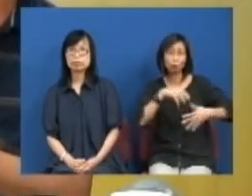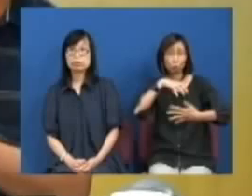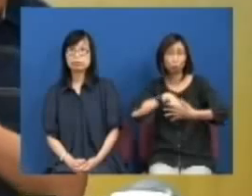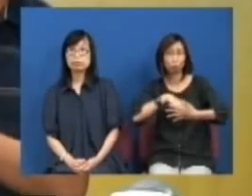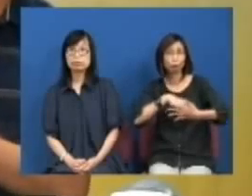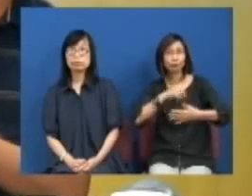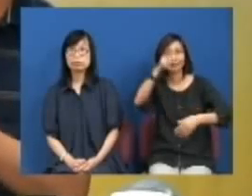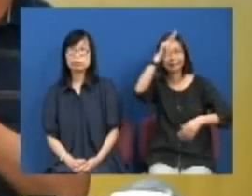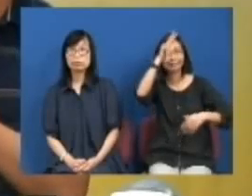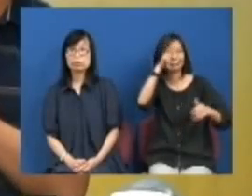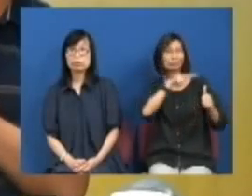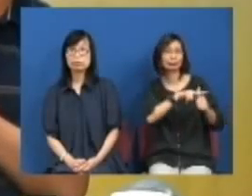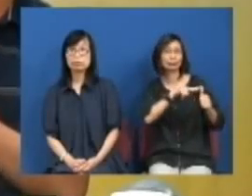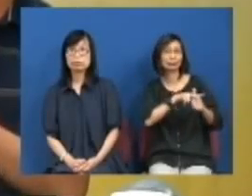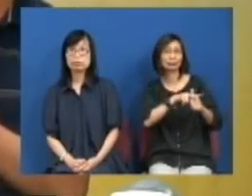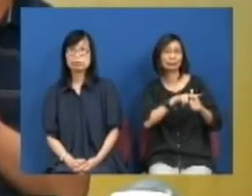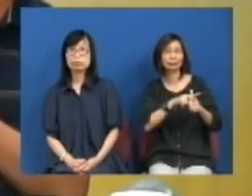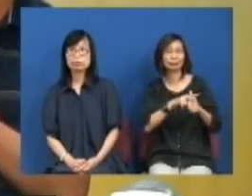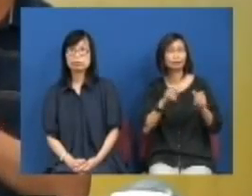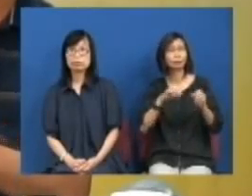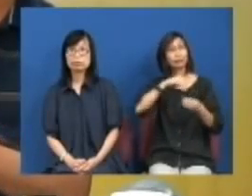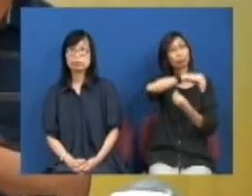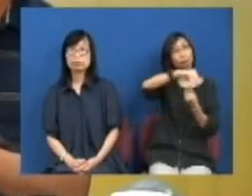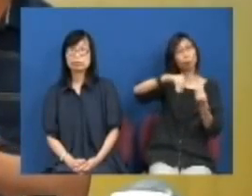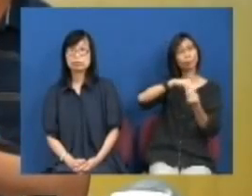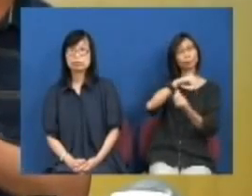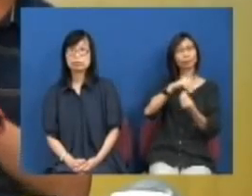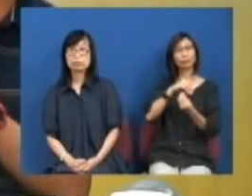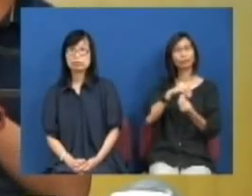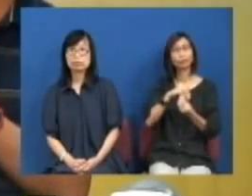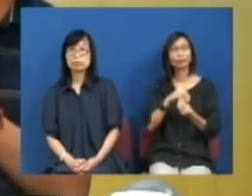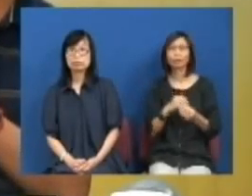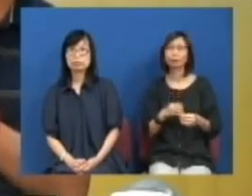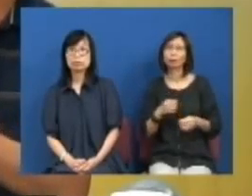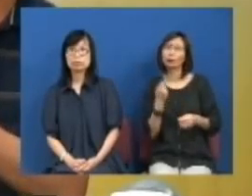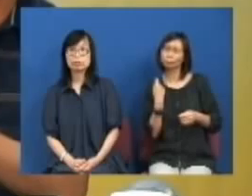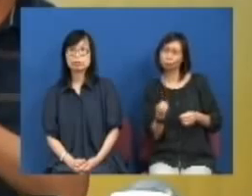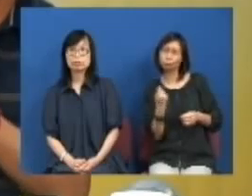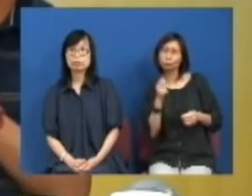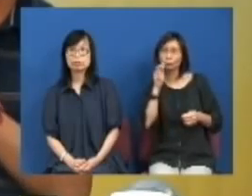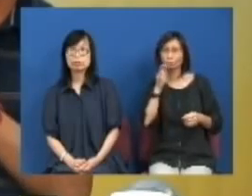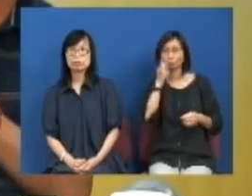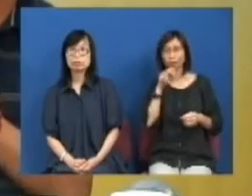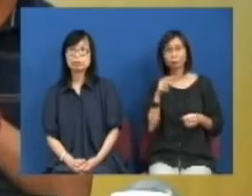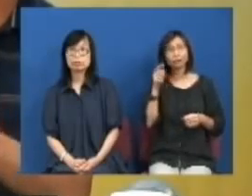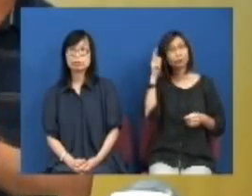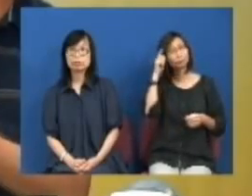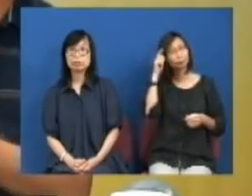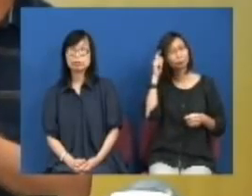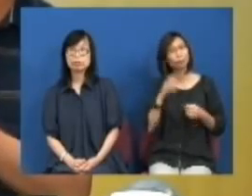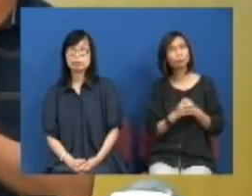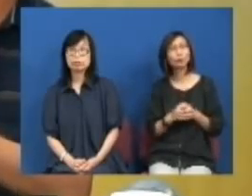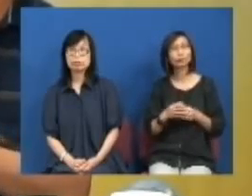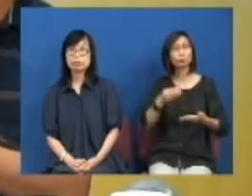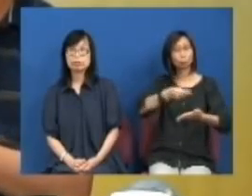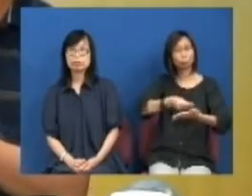境係唔係我哋單睇嗰個經濟數據增長啊，又或者睇內地遊客嚟香港嗰個購物，就